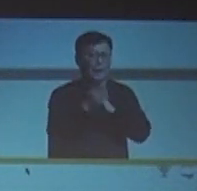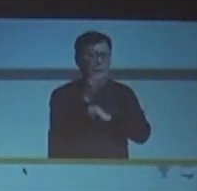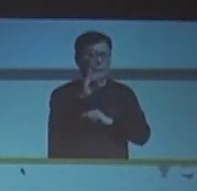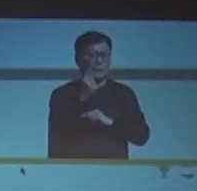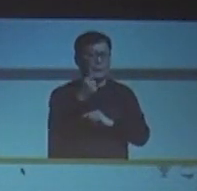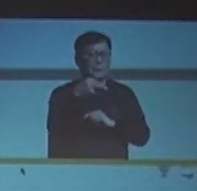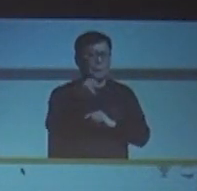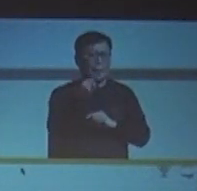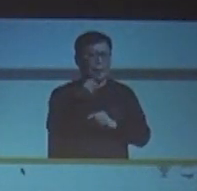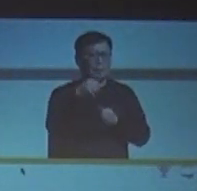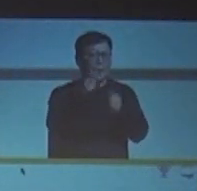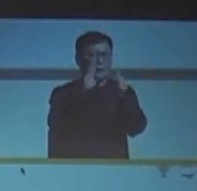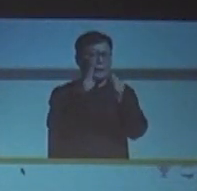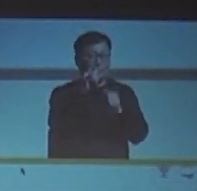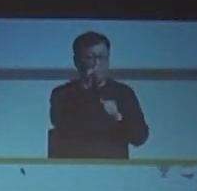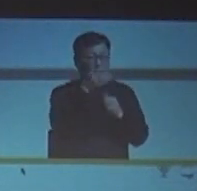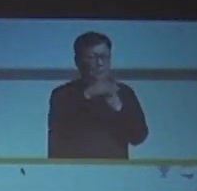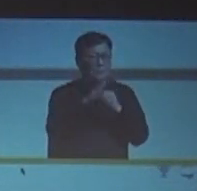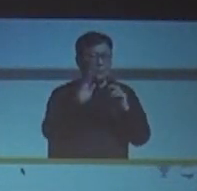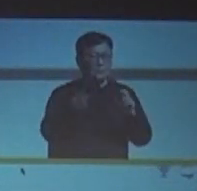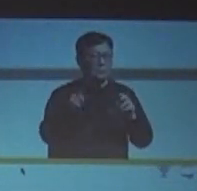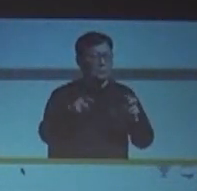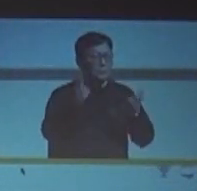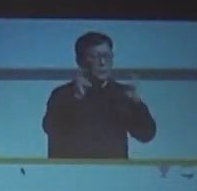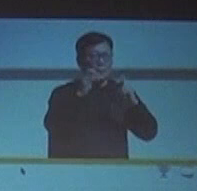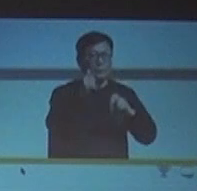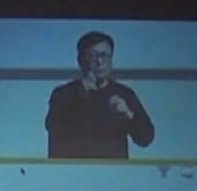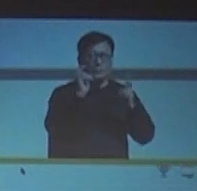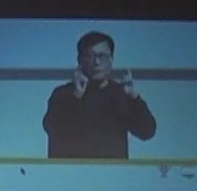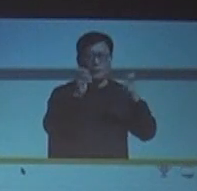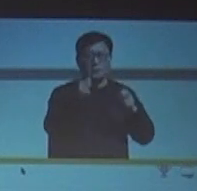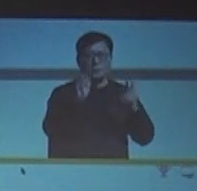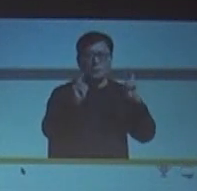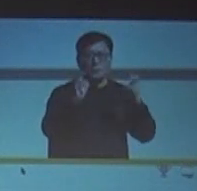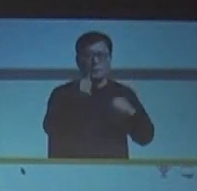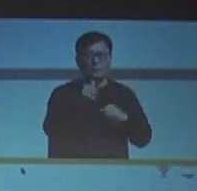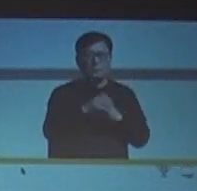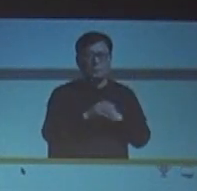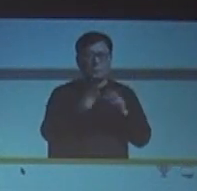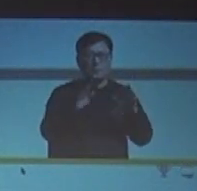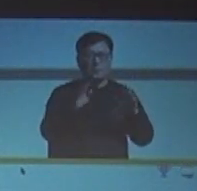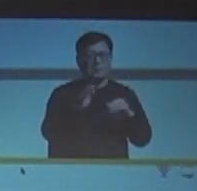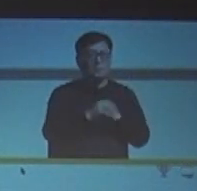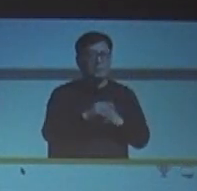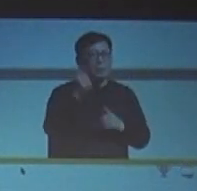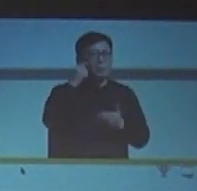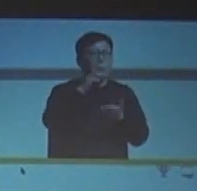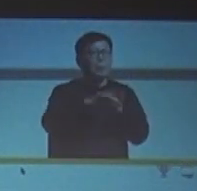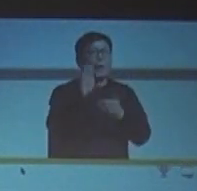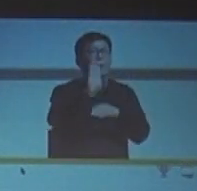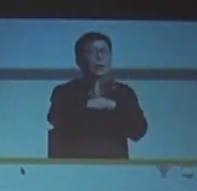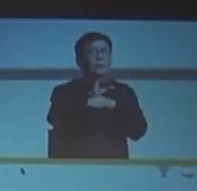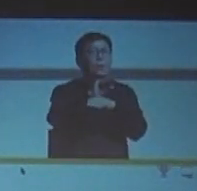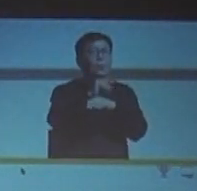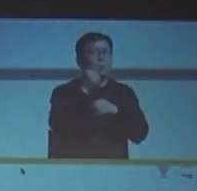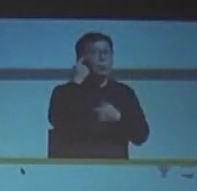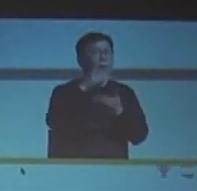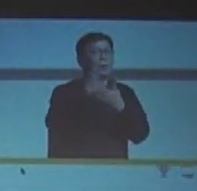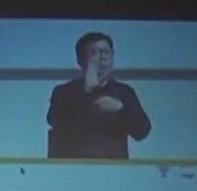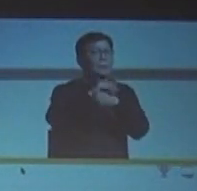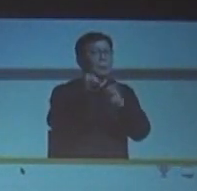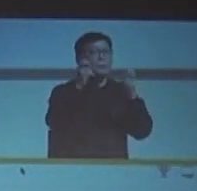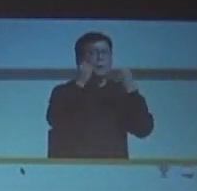사장님께서 새로운 사장님께서 네. 오셨는데. 어디 계시죠? 네. 사장님 어디 계십니까? 아, 네. 저기 계세요. 자, 저기 정말 사장님. 네.